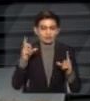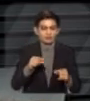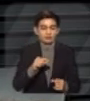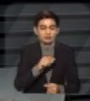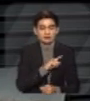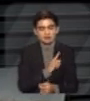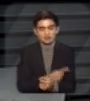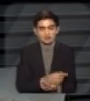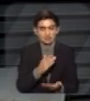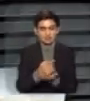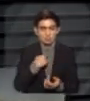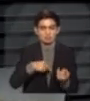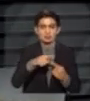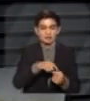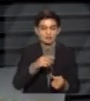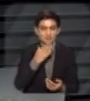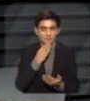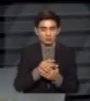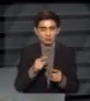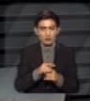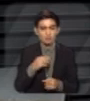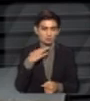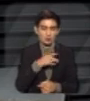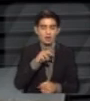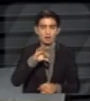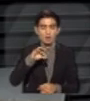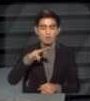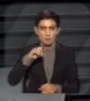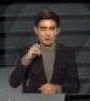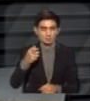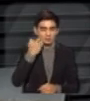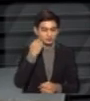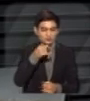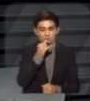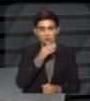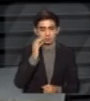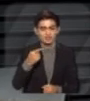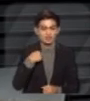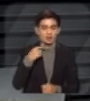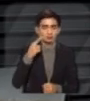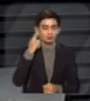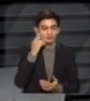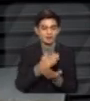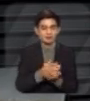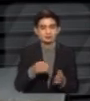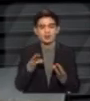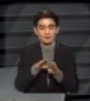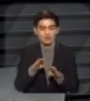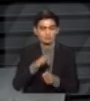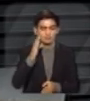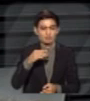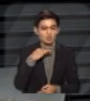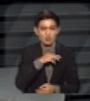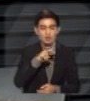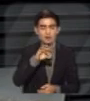нашей рентабельности в бизнесе. Для многих ломбардов это неприемлемо. Я, скорее всего, считаю, что будут закрываться многие ломбарды